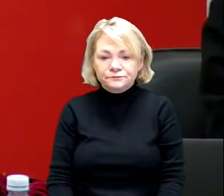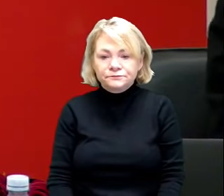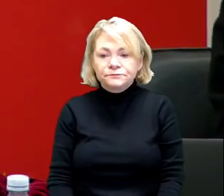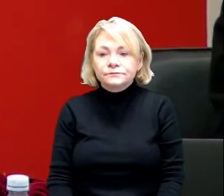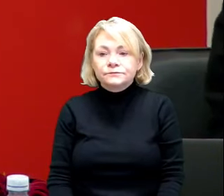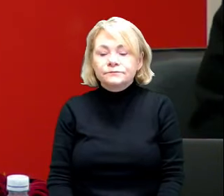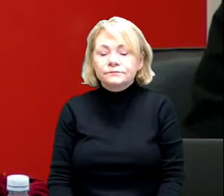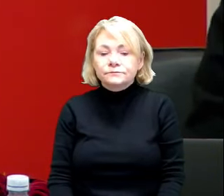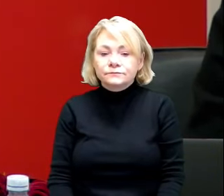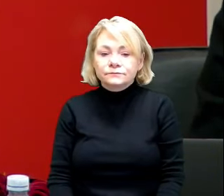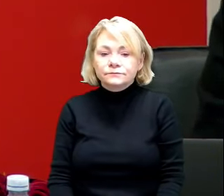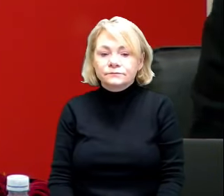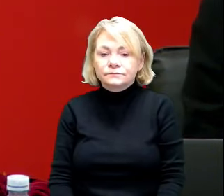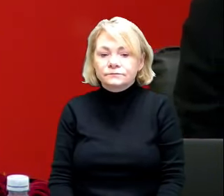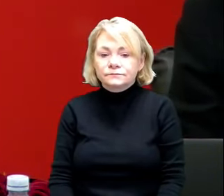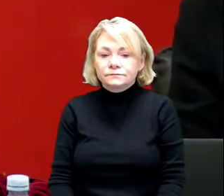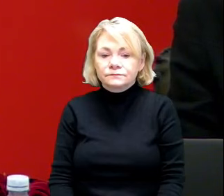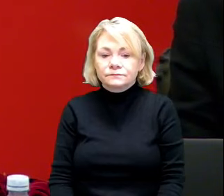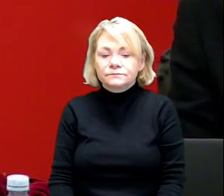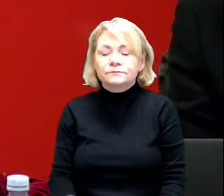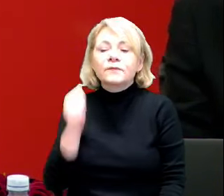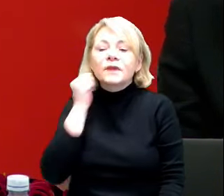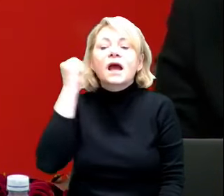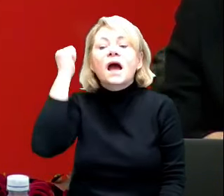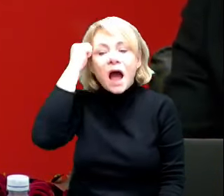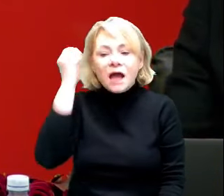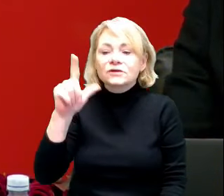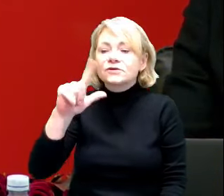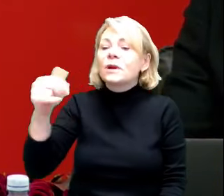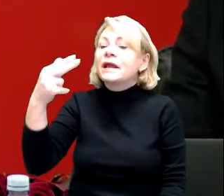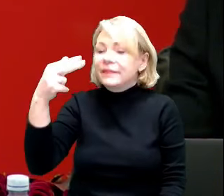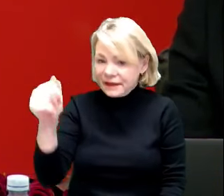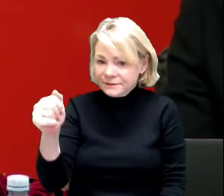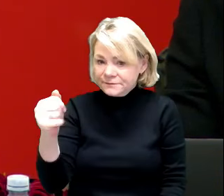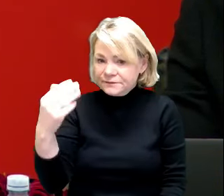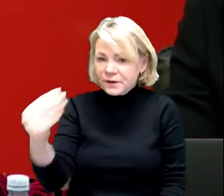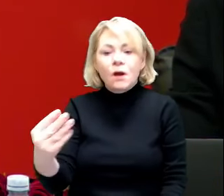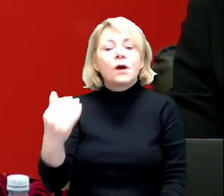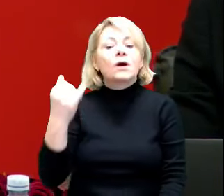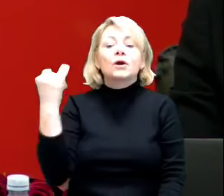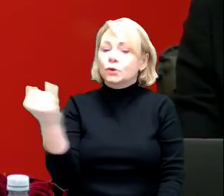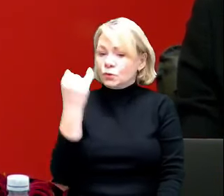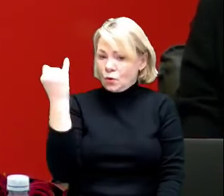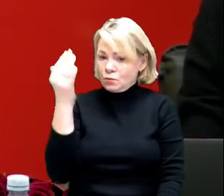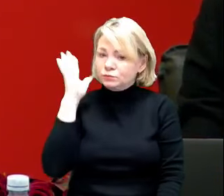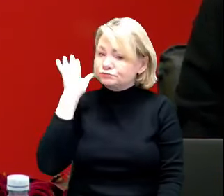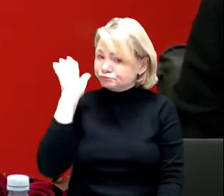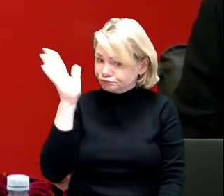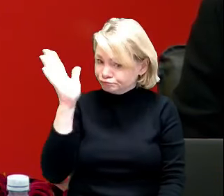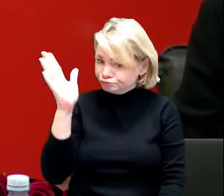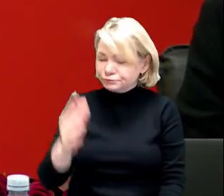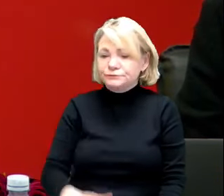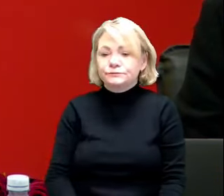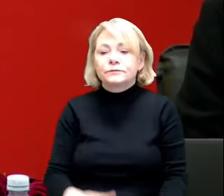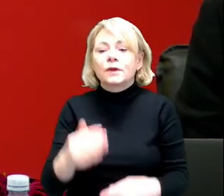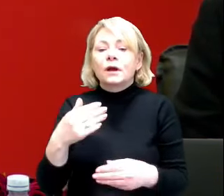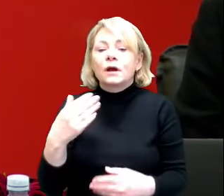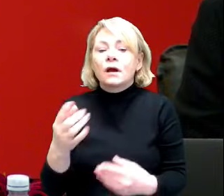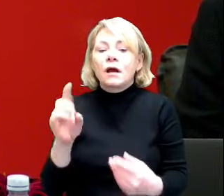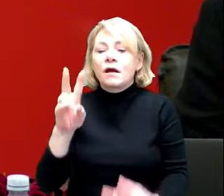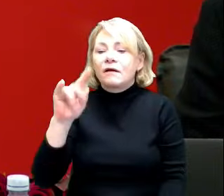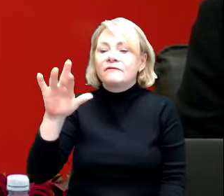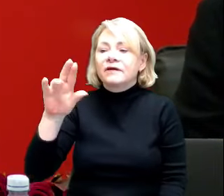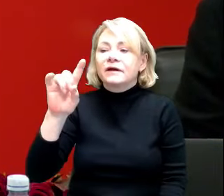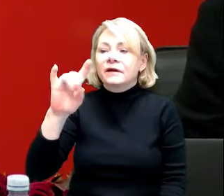taip ačiū ačiū alinai skupskelienei už tokį įdomų pasisakymą toliau virginija jurgilevičieneė